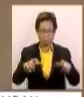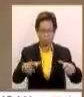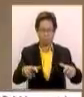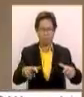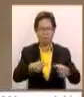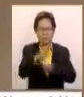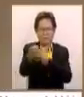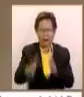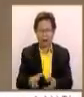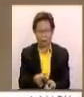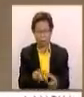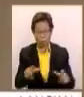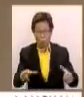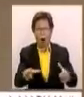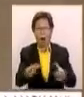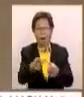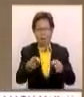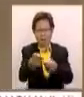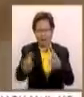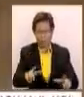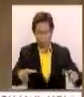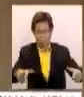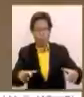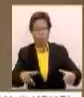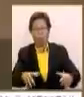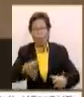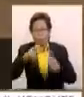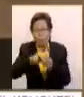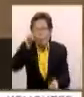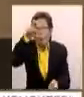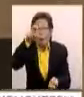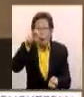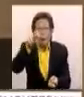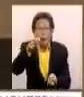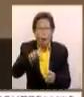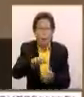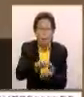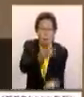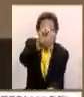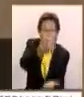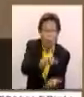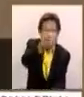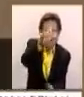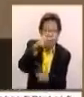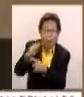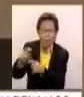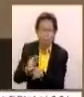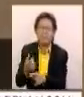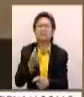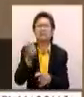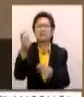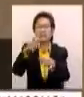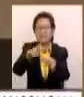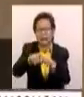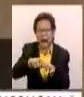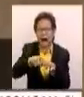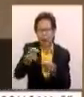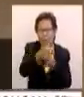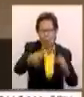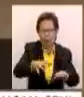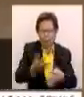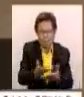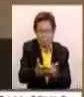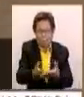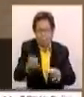Sekumpulan nelayan terkejut apabila mendapati seekor buaya tembaga sepanjang 2 meter tersangkut pada pukat rawa di perairan